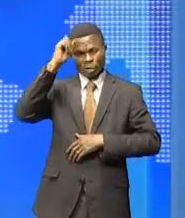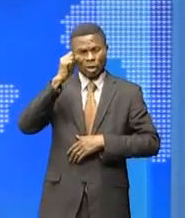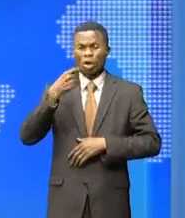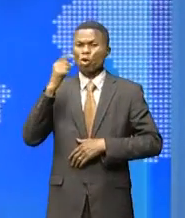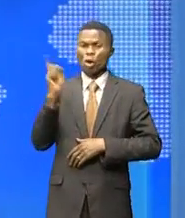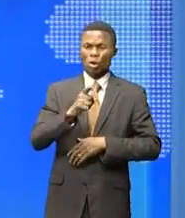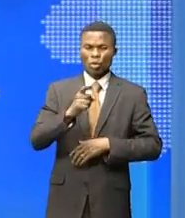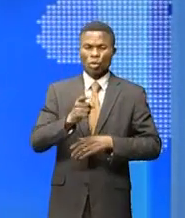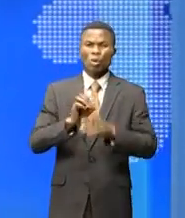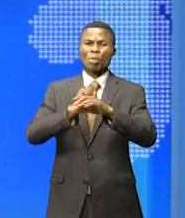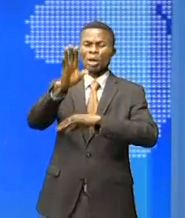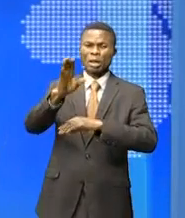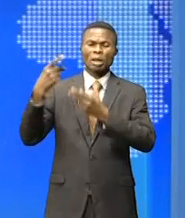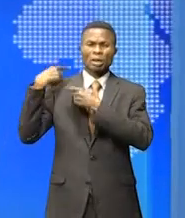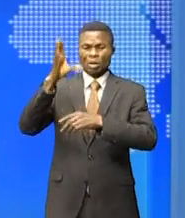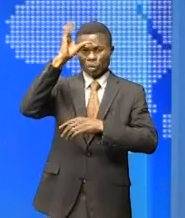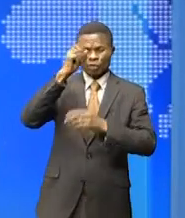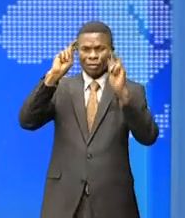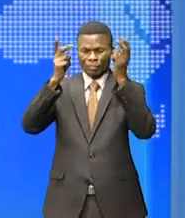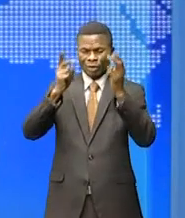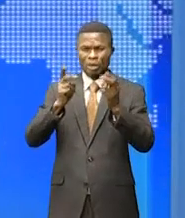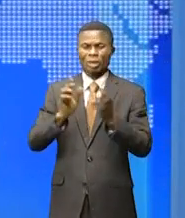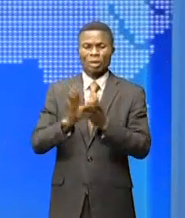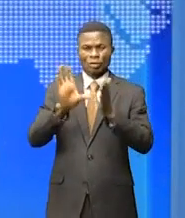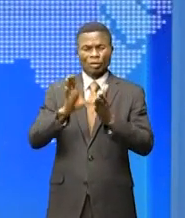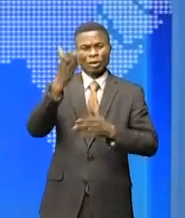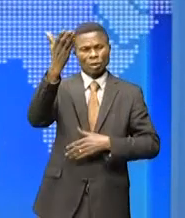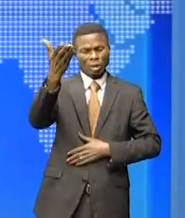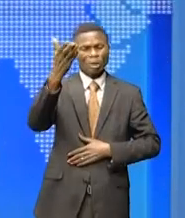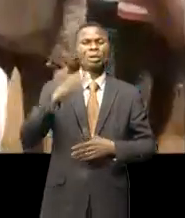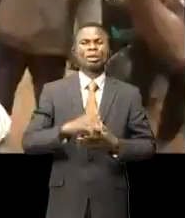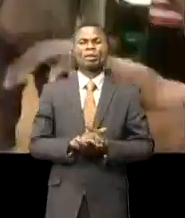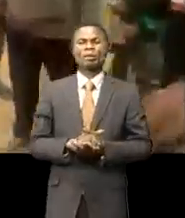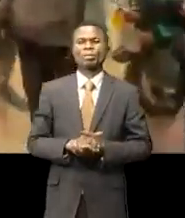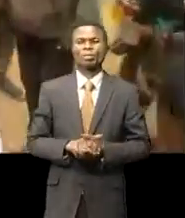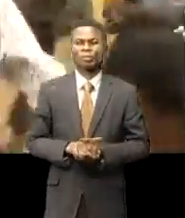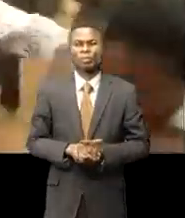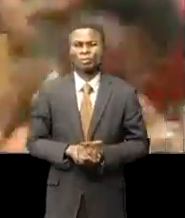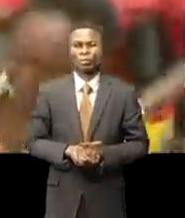ces transferts depuis Bandunduville. Rodépanda pour le reportage.